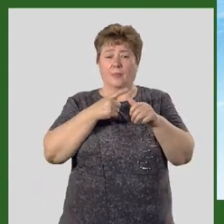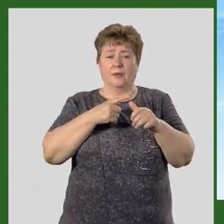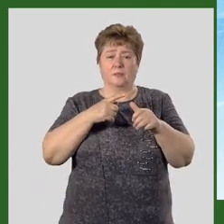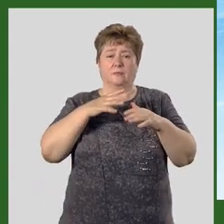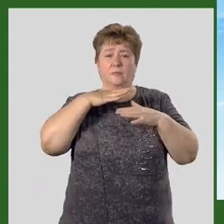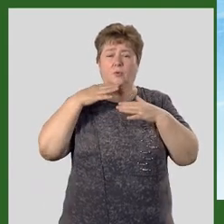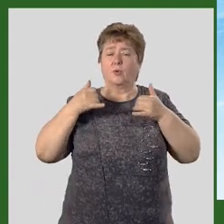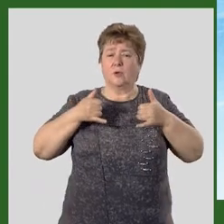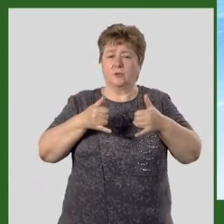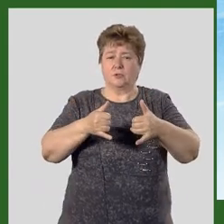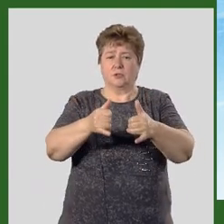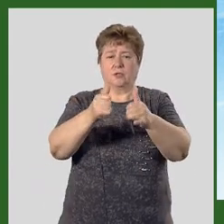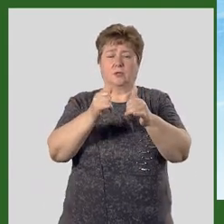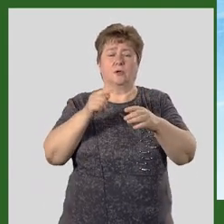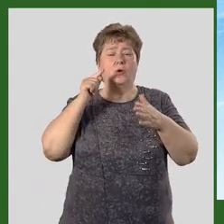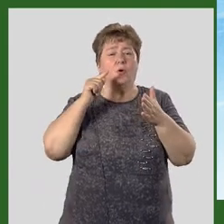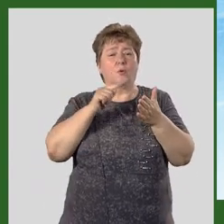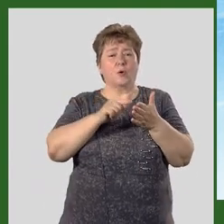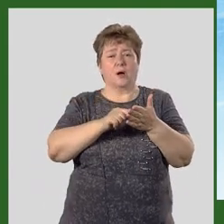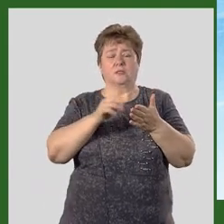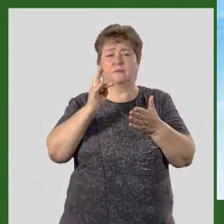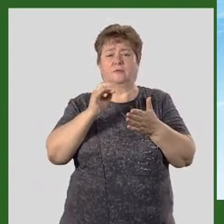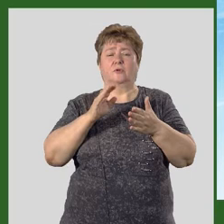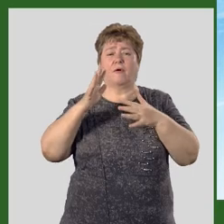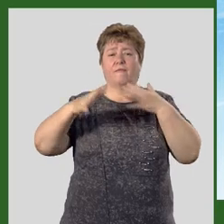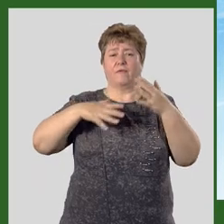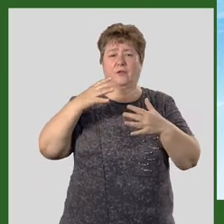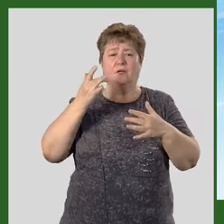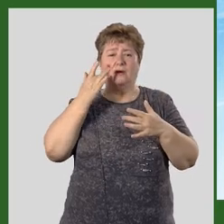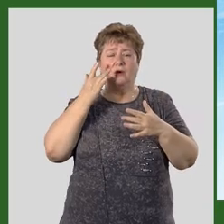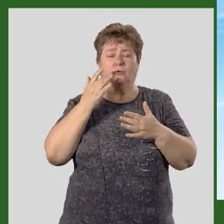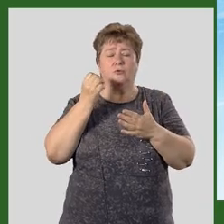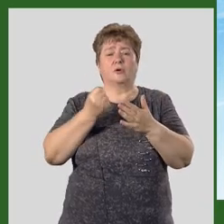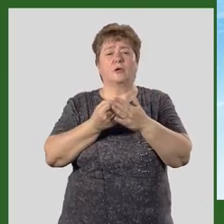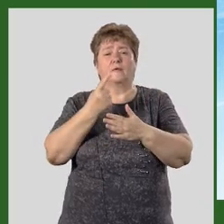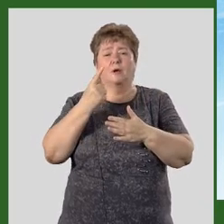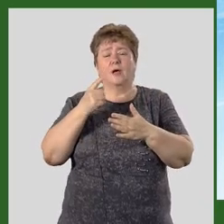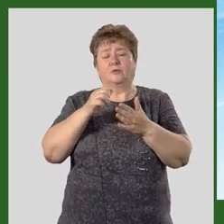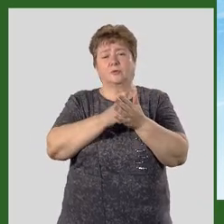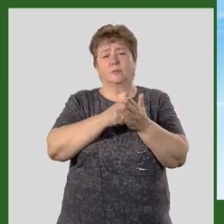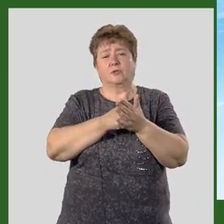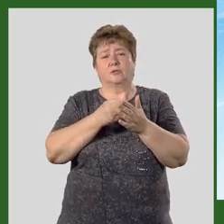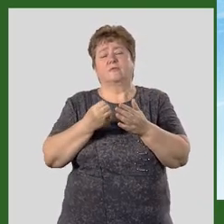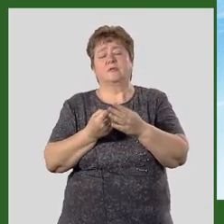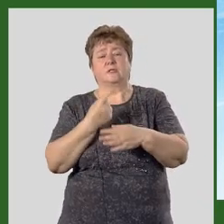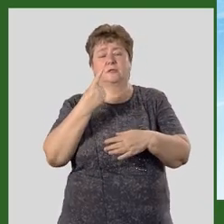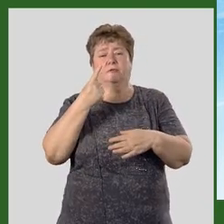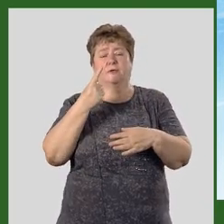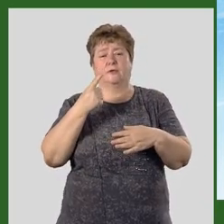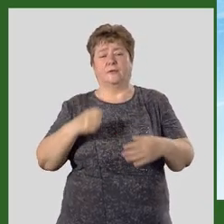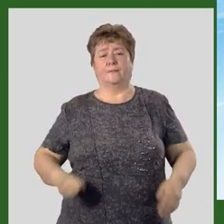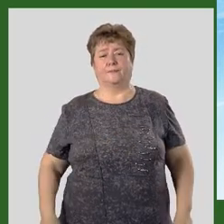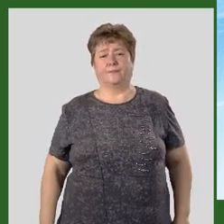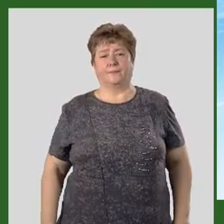Названия многих течений указывают на ветры, которые являются причиной их